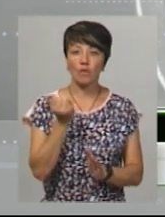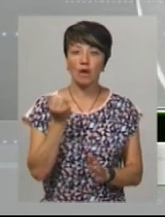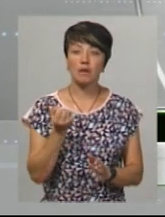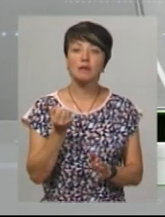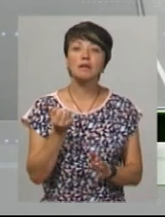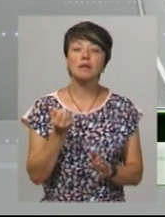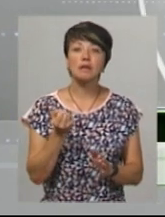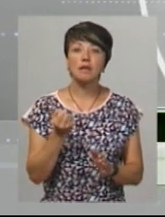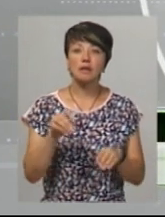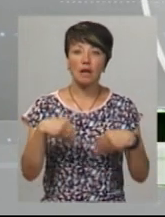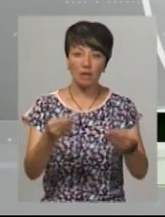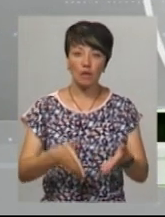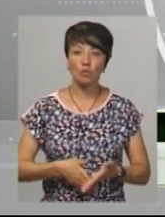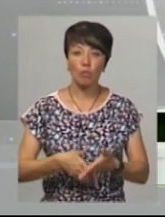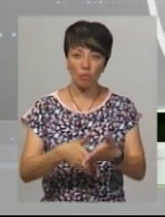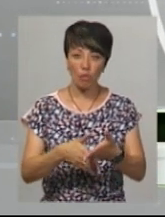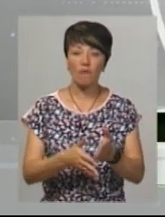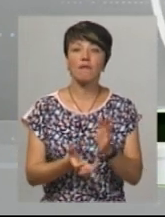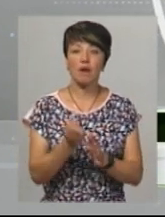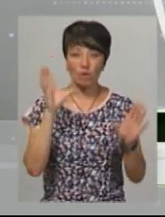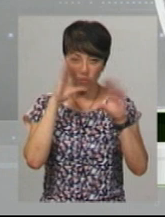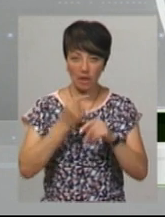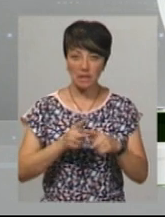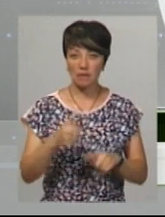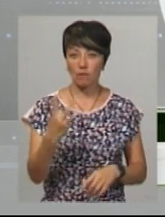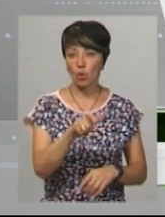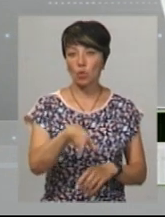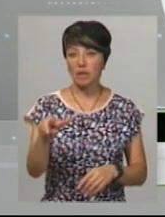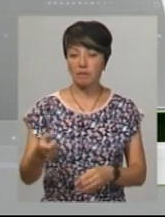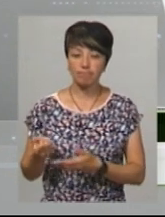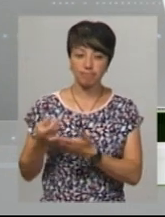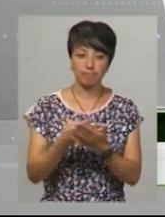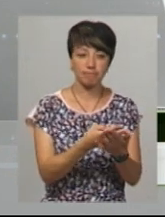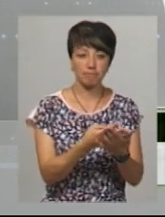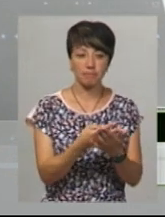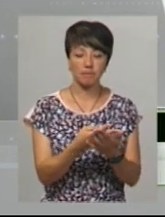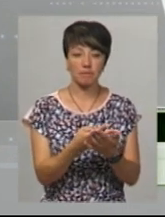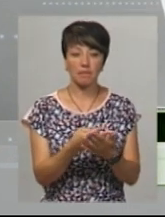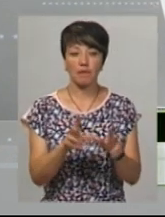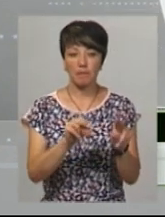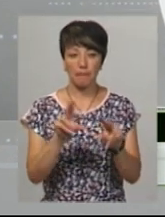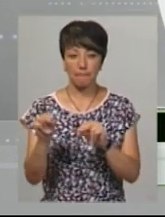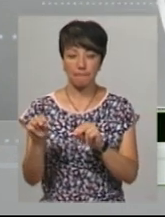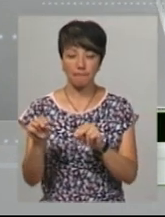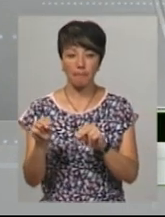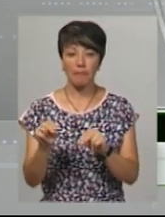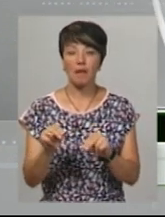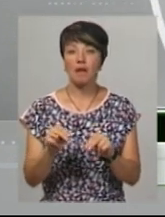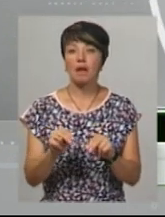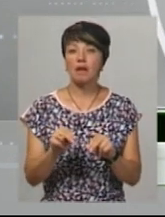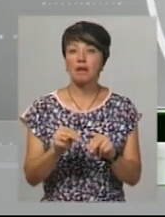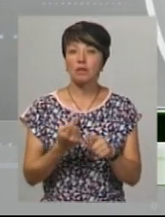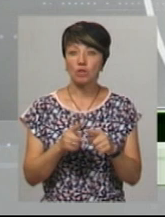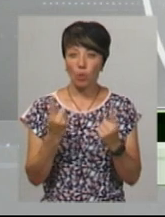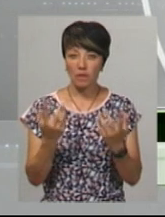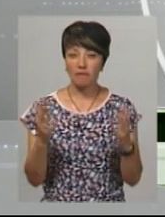водогазно-рятувального відділення надали допомогу, тобто врятували цих двох людей та доправили їх на берег цілими та неушкодженими. Ще один випадок рятування був